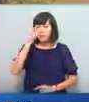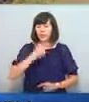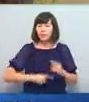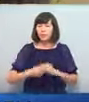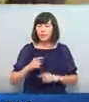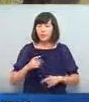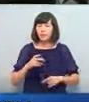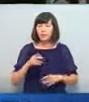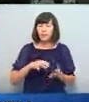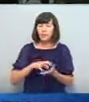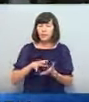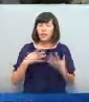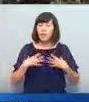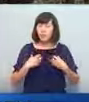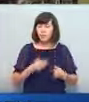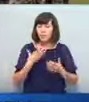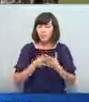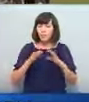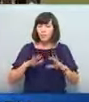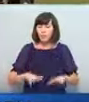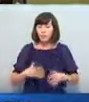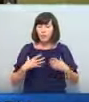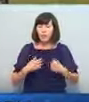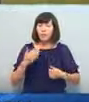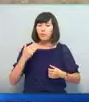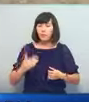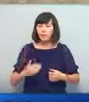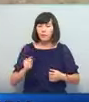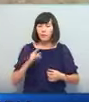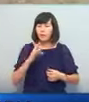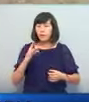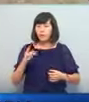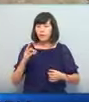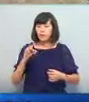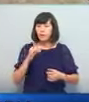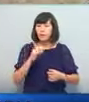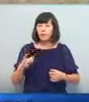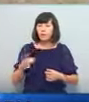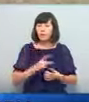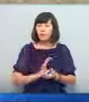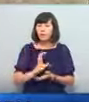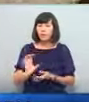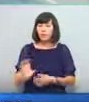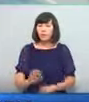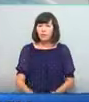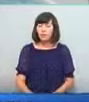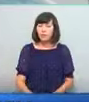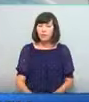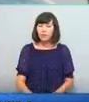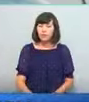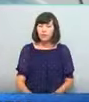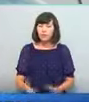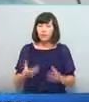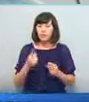қайтарылған бауырмен жорғалаушылар дін аман, өз мекендеріне сау жеткен олар арыс қарақтау республикалық қорығына жіберілді.